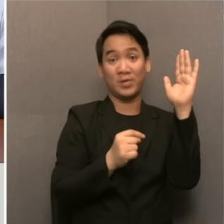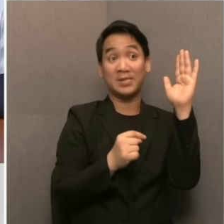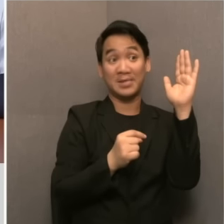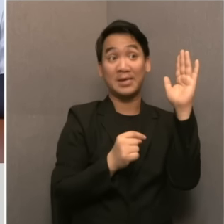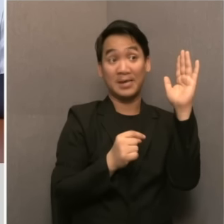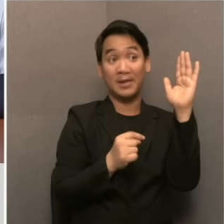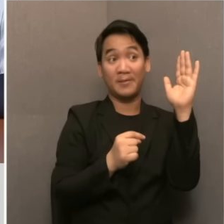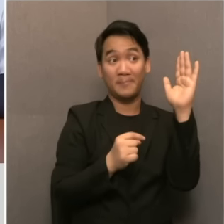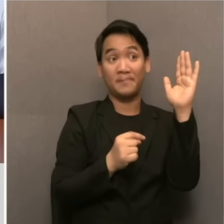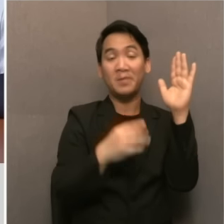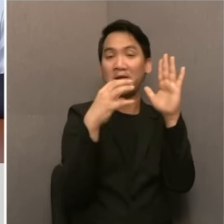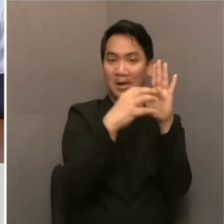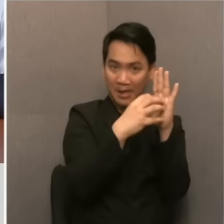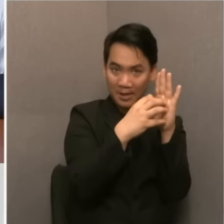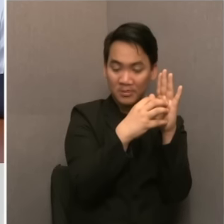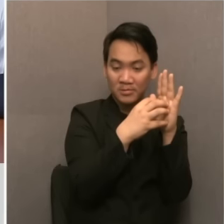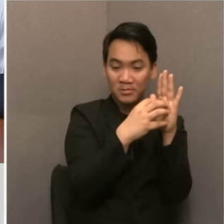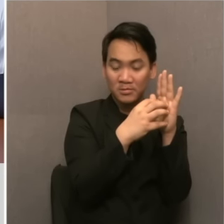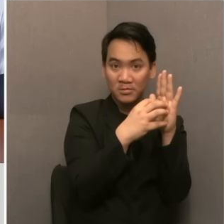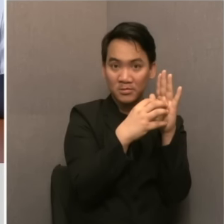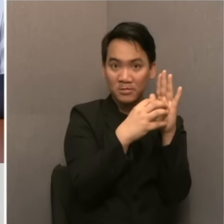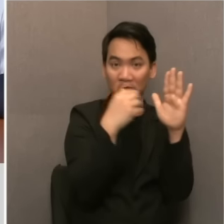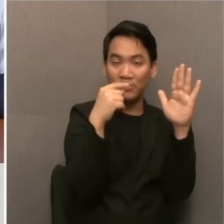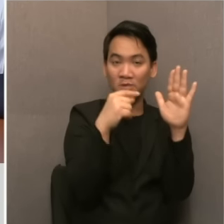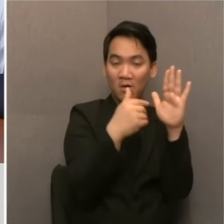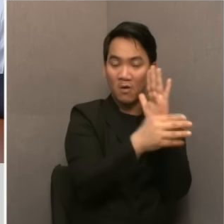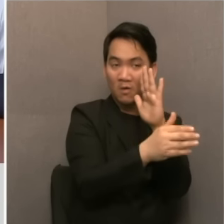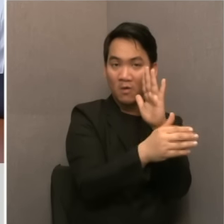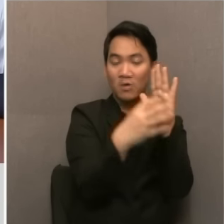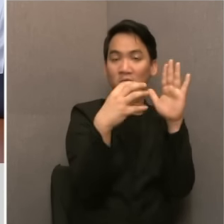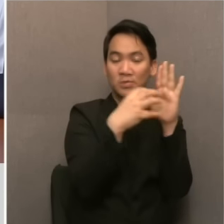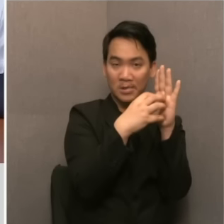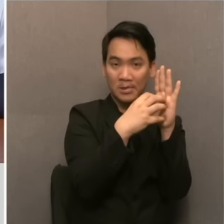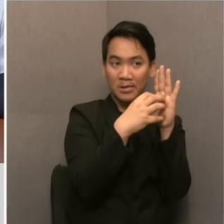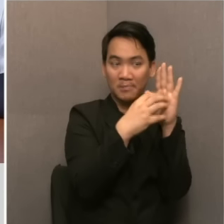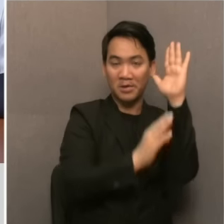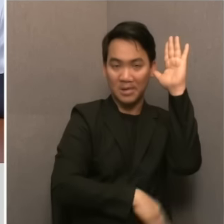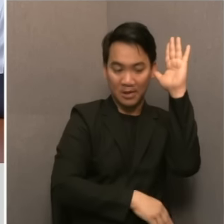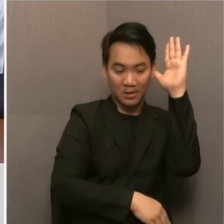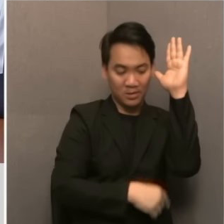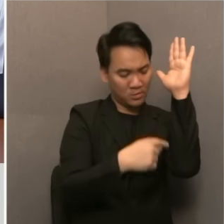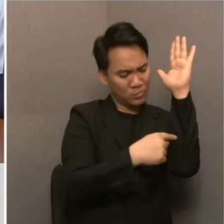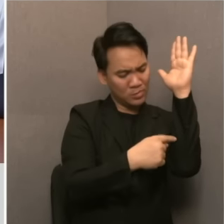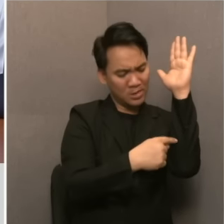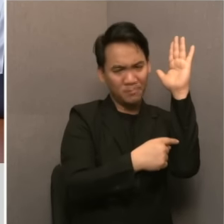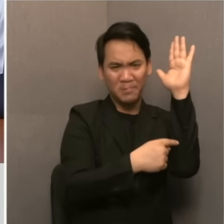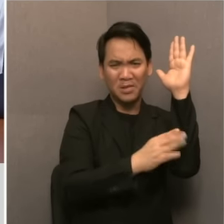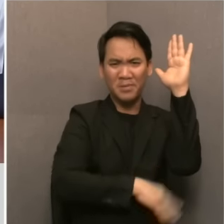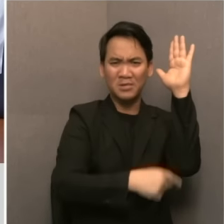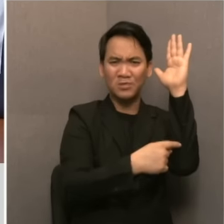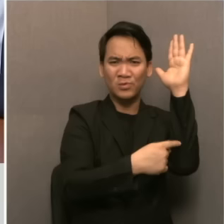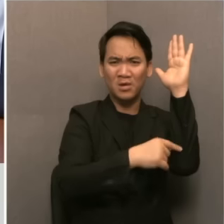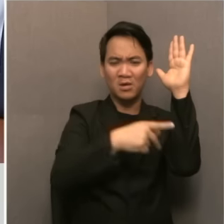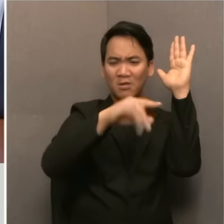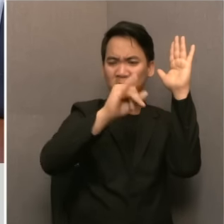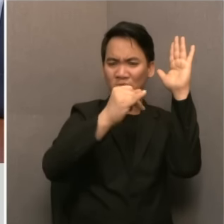ภาคกลางภาคตะวันออกภาคกรุงเทพและกรุงเทพมณฑลแล้วก็ภาคใต้ตอนบนอย่างเพชรบุรีประจวบเนี่ยก็จะมีฝนกลับเข้าม